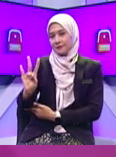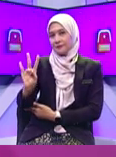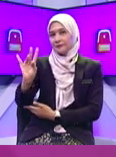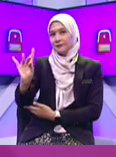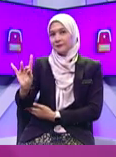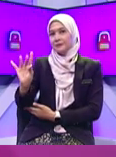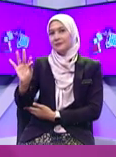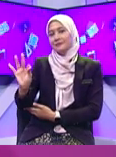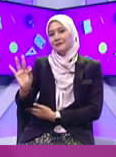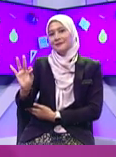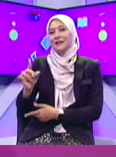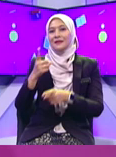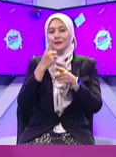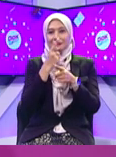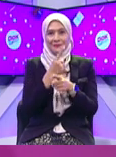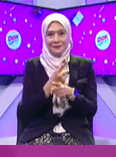9